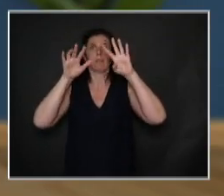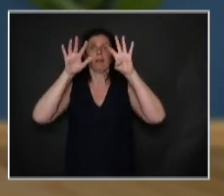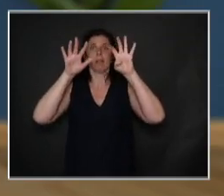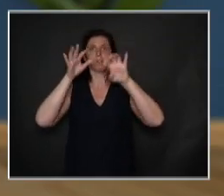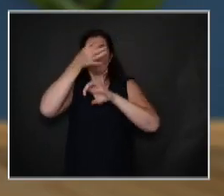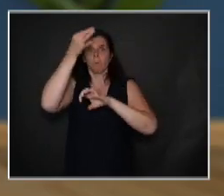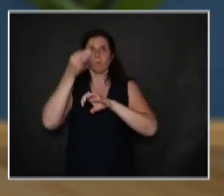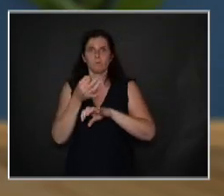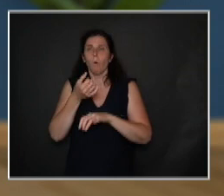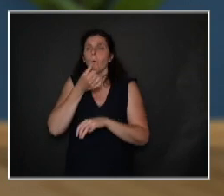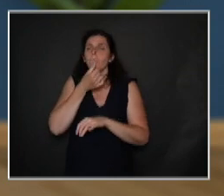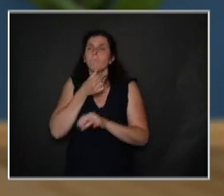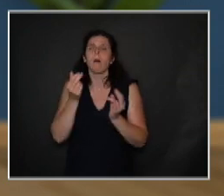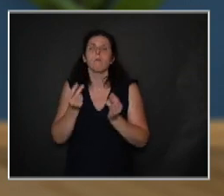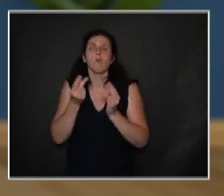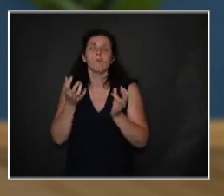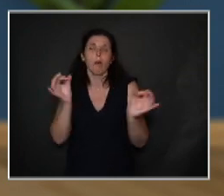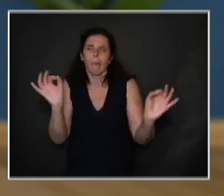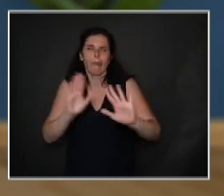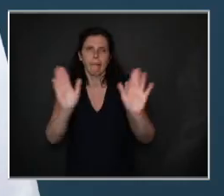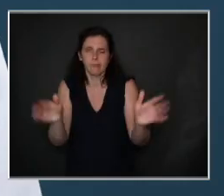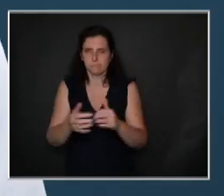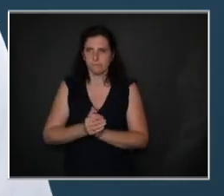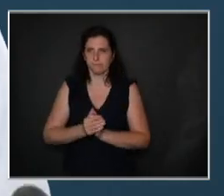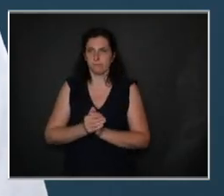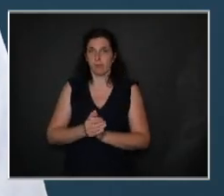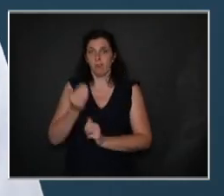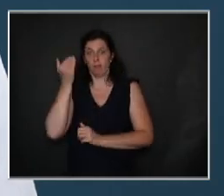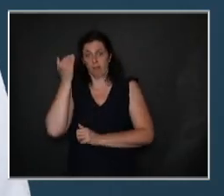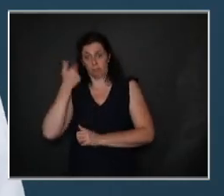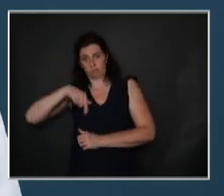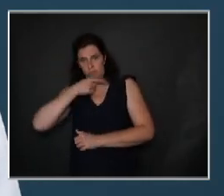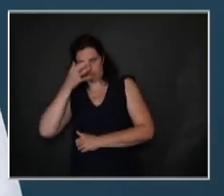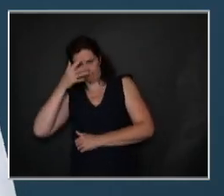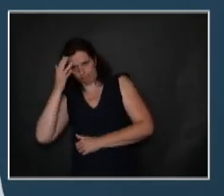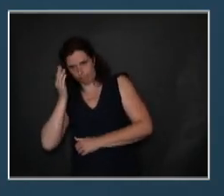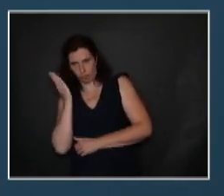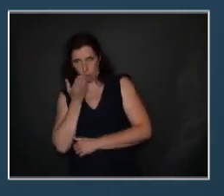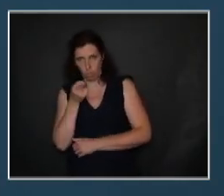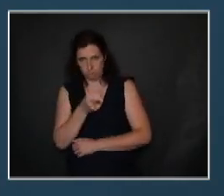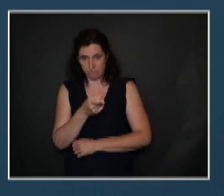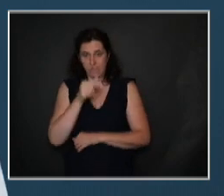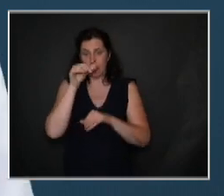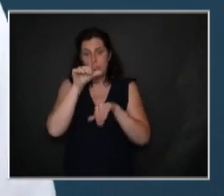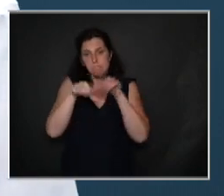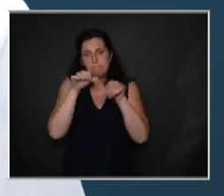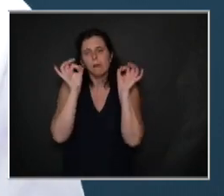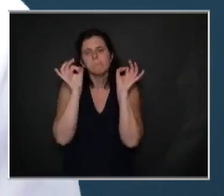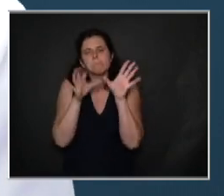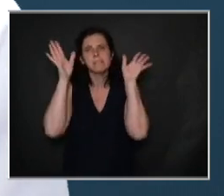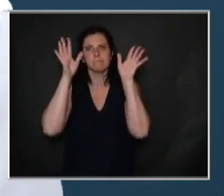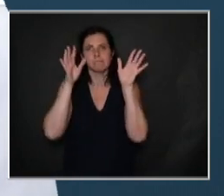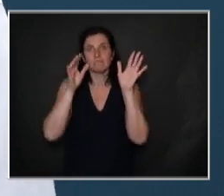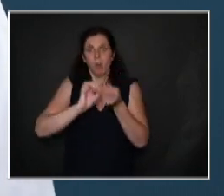dos significatif. Alors, notre préoccupation, c'est que ce mal de dos qui peut être temporaire ne passe pas à la chronicité. Parce qu'alors là,